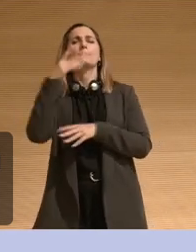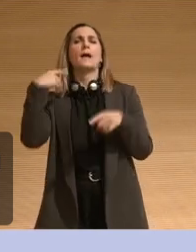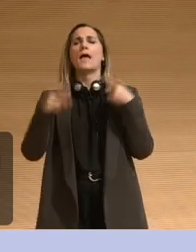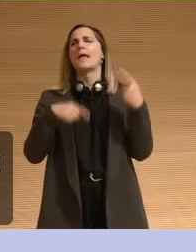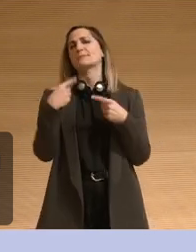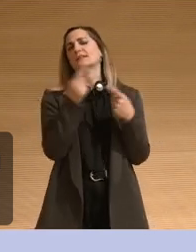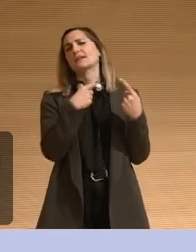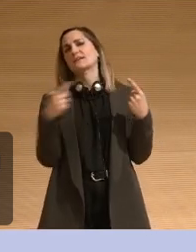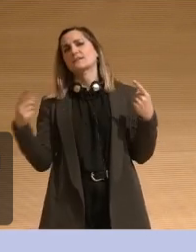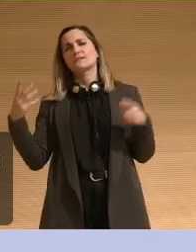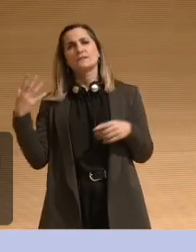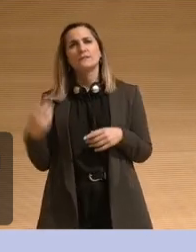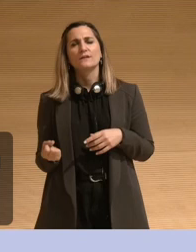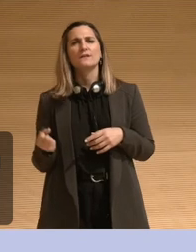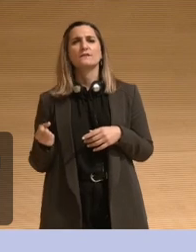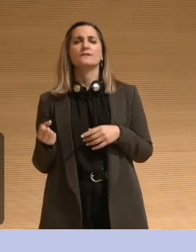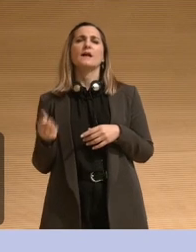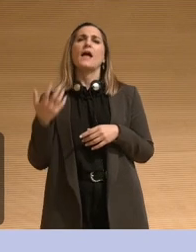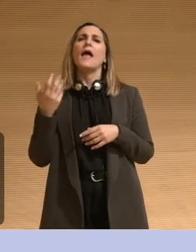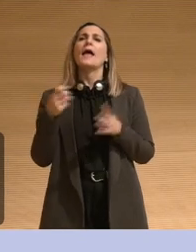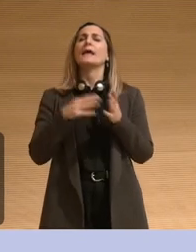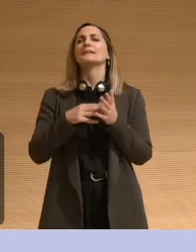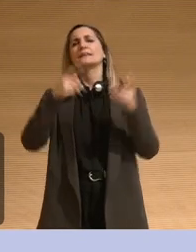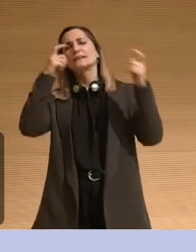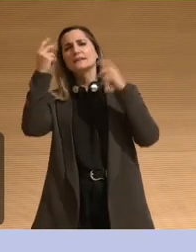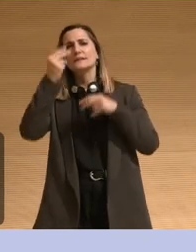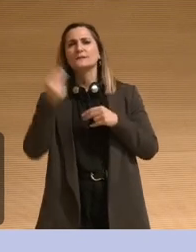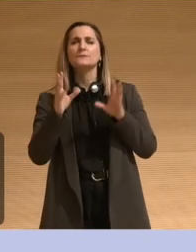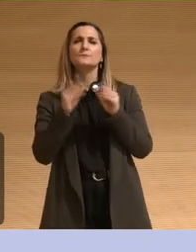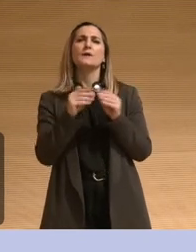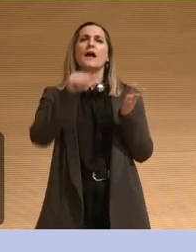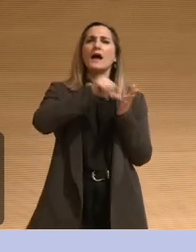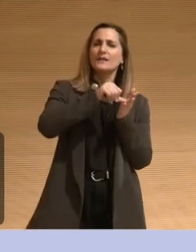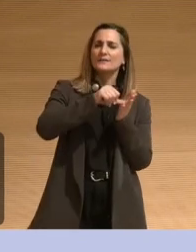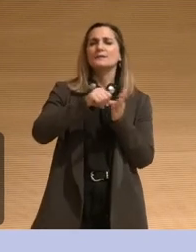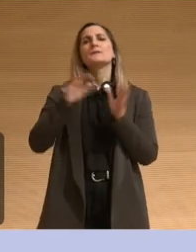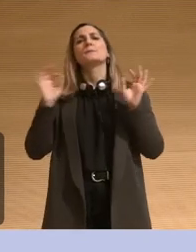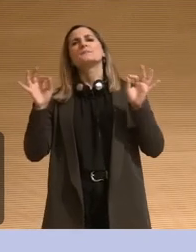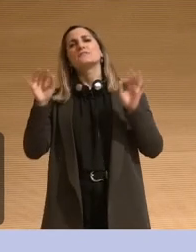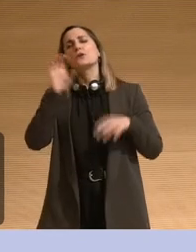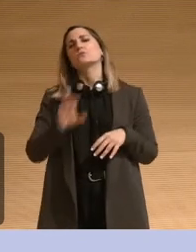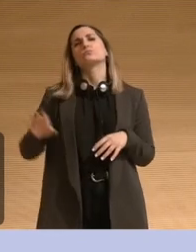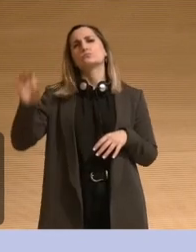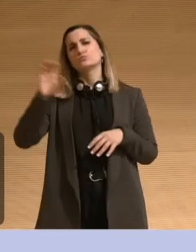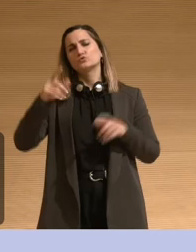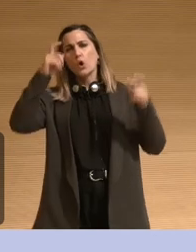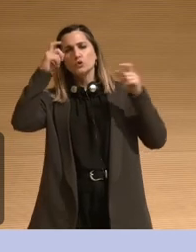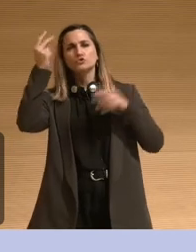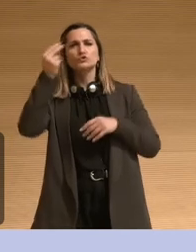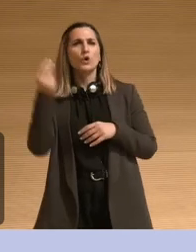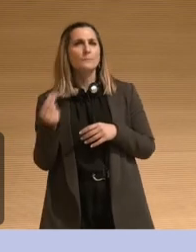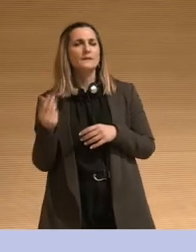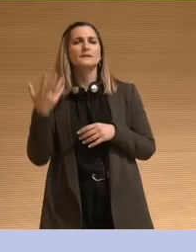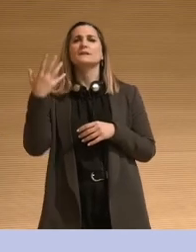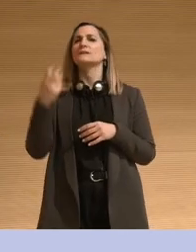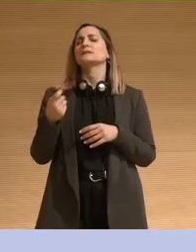όπως το Comic.com Athens, το ψηφιακό μουσείο Comics, τα οποία είτε είναι υπεύθυνη επικοινωνία είτε